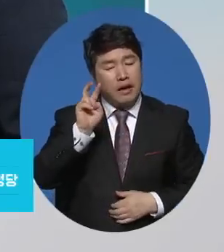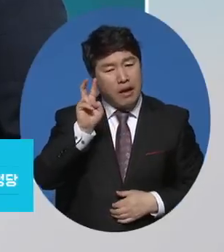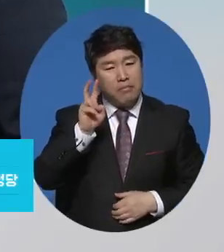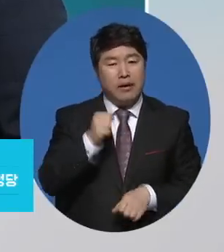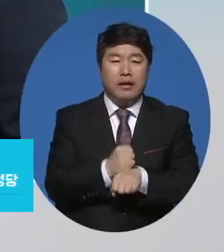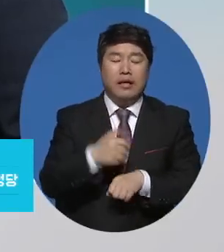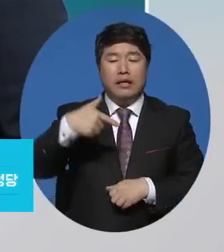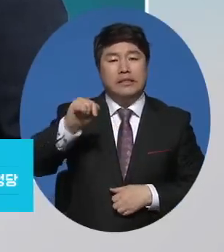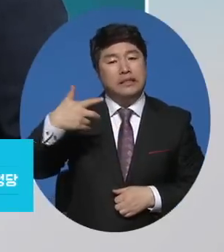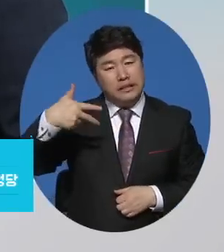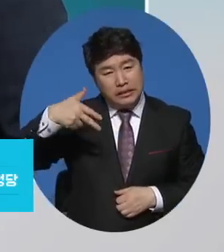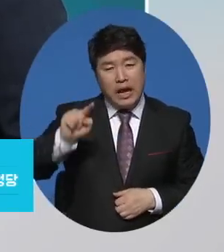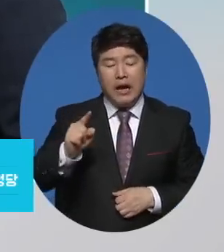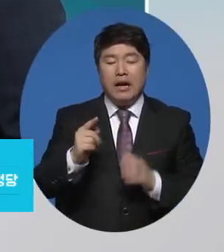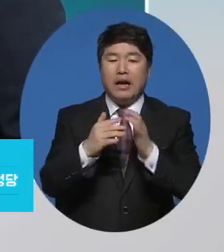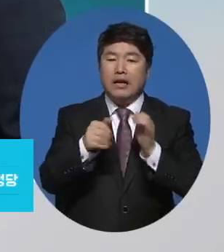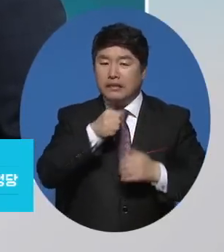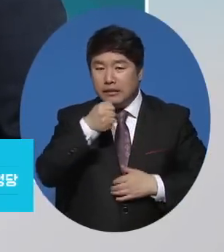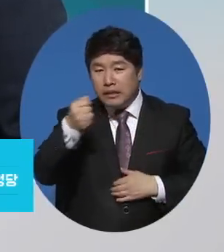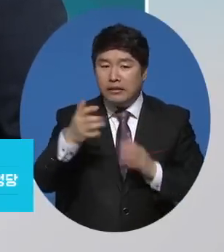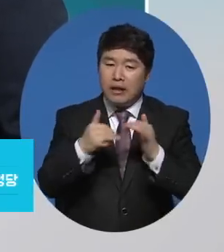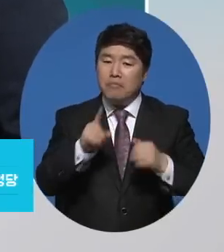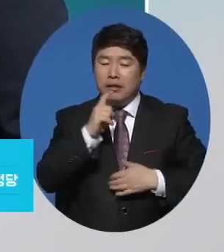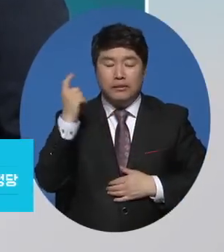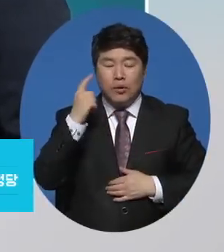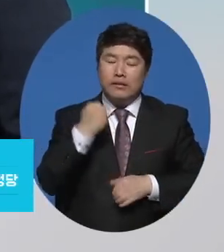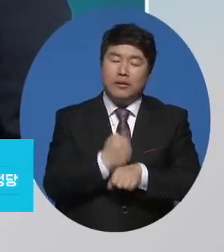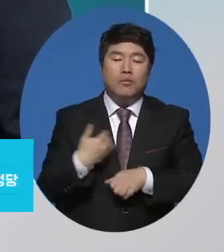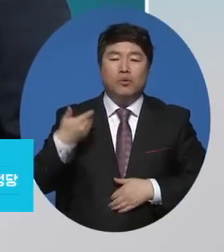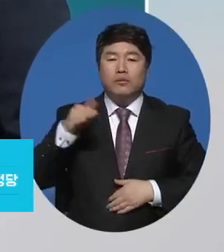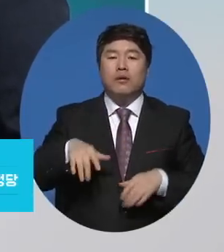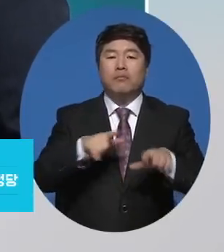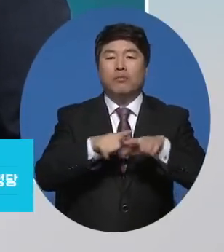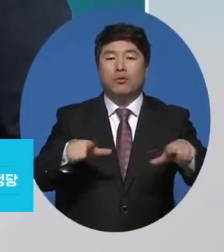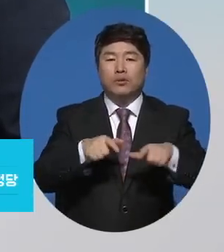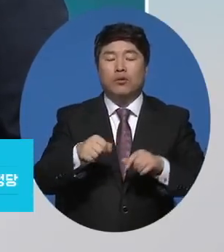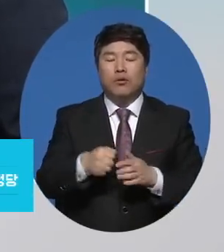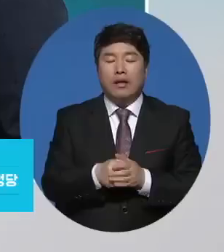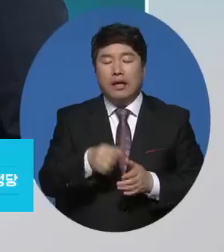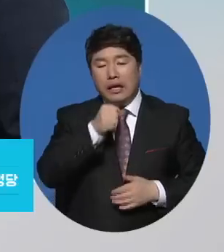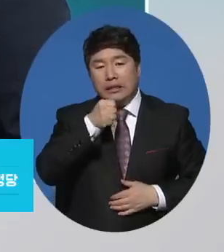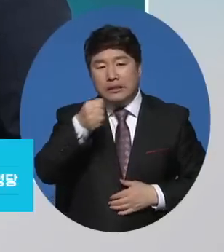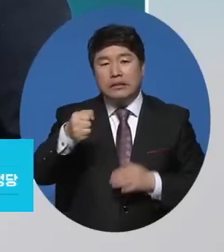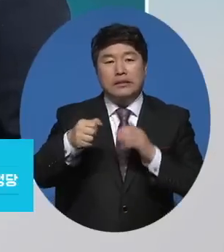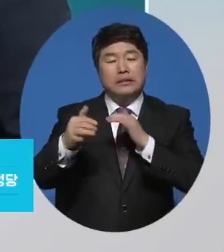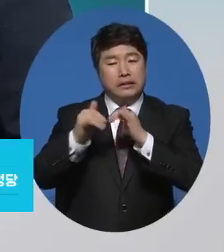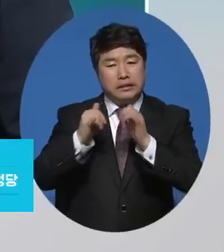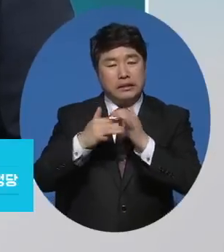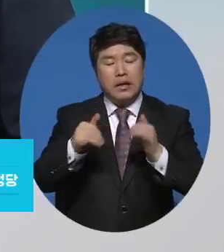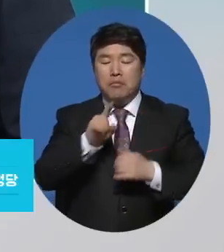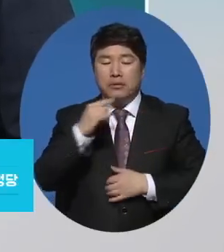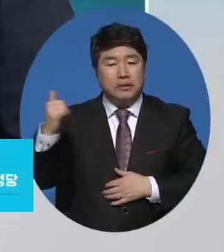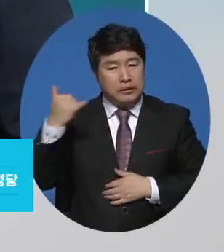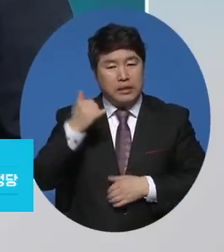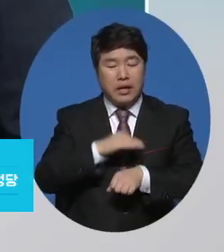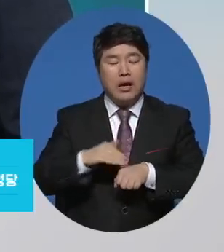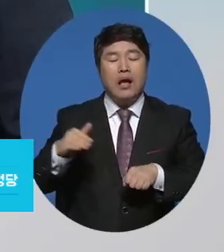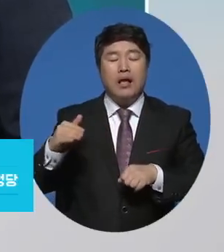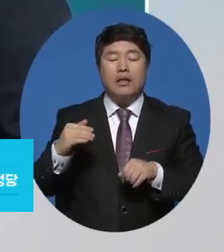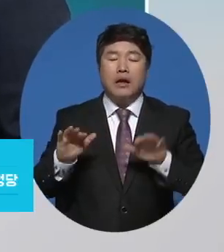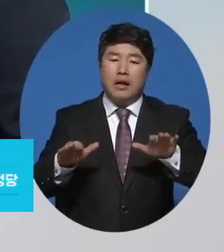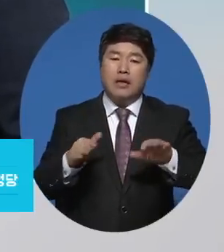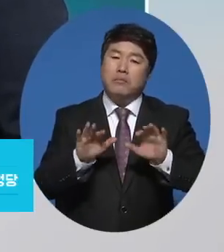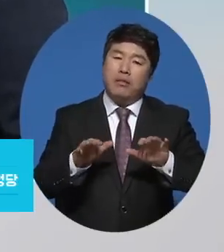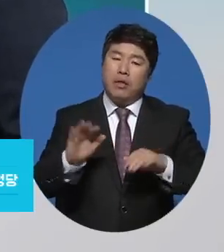기자분들이 하는 말씀을 듣고 그러시는지 모르겠는데 평소에 기자분 들 전화 잘 받다가 최근에 와서 이제이 대통령 선거